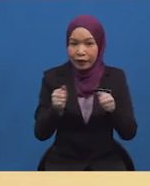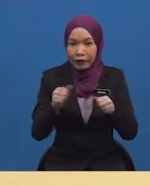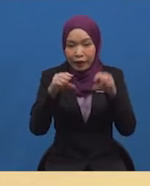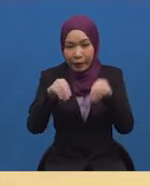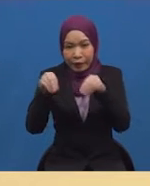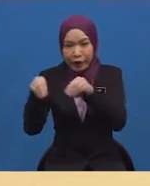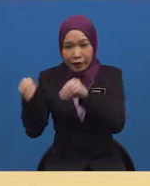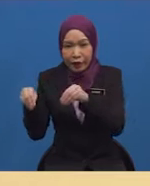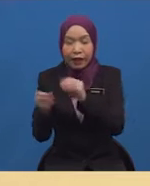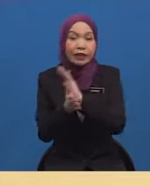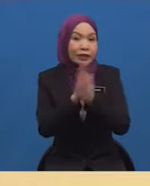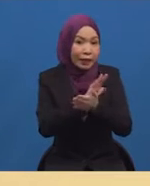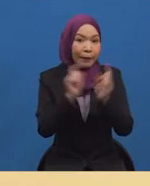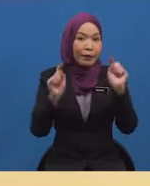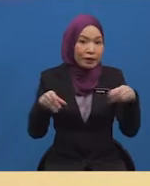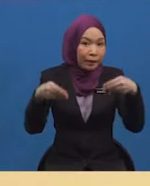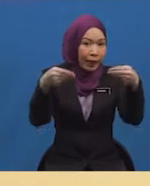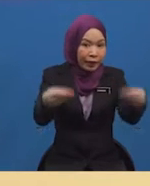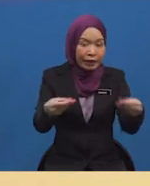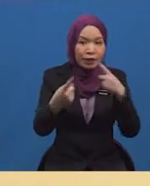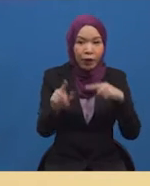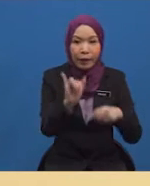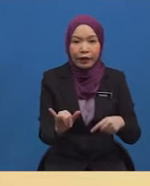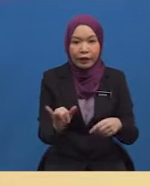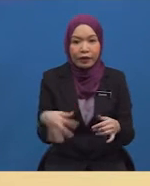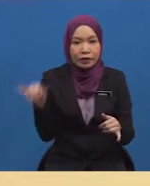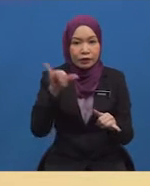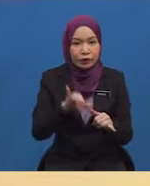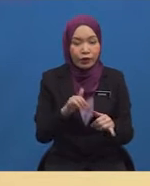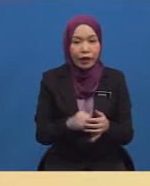pertanian, maka perlu beri alasan-alasan seperti